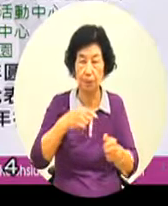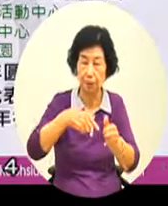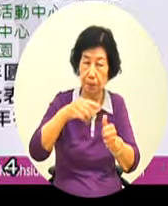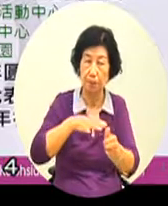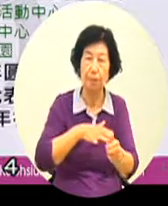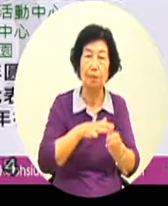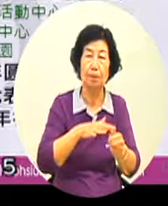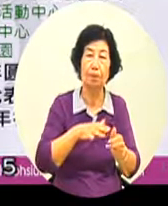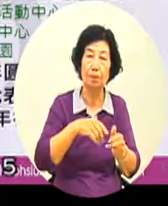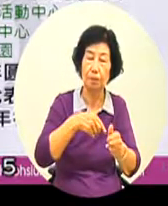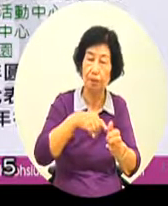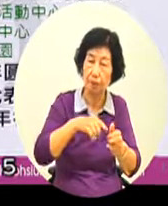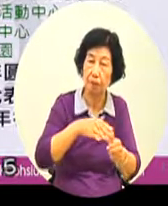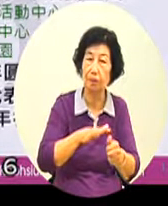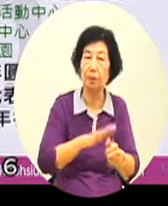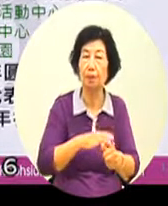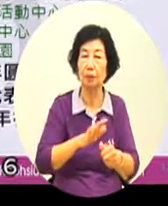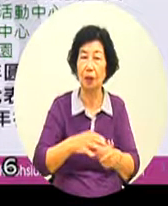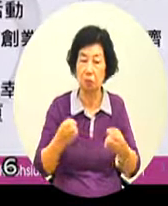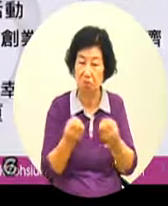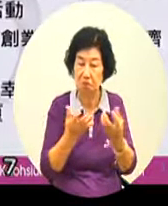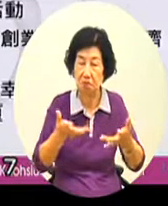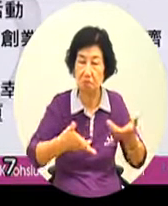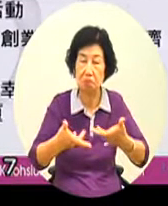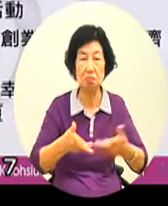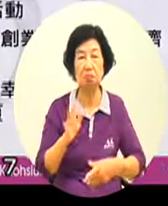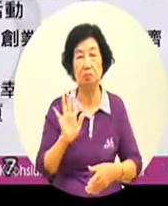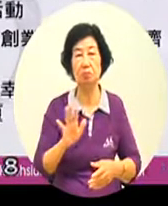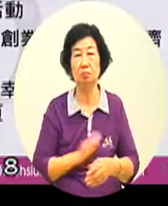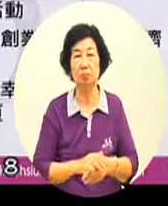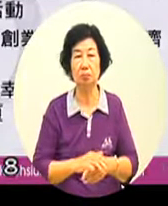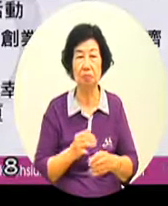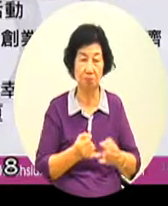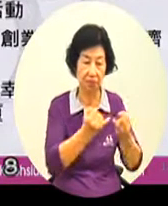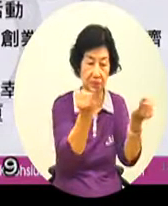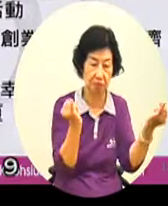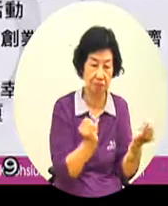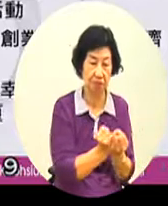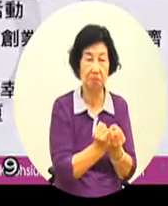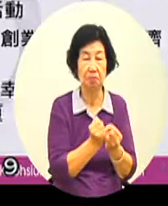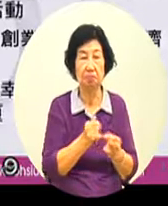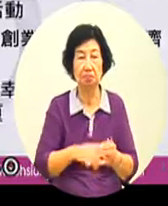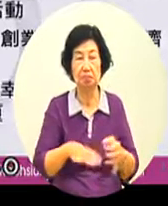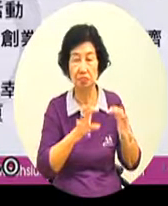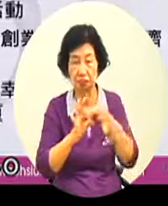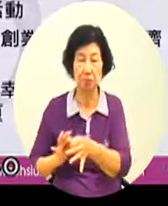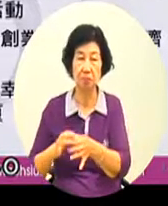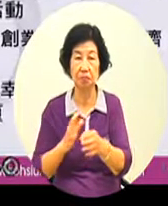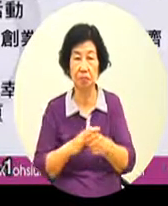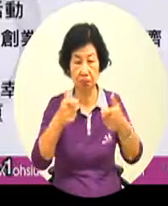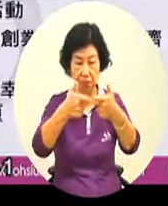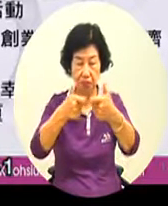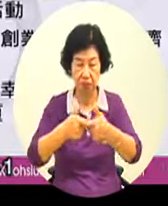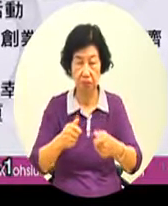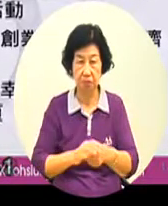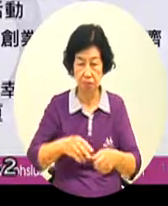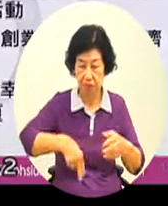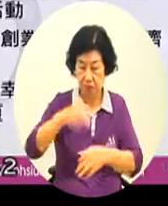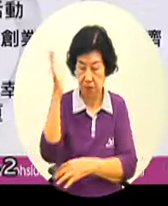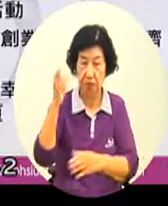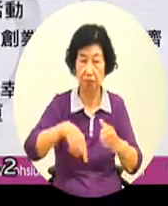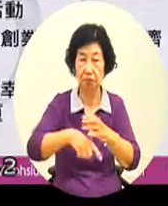益的发生。那针对妇女的部分，我们持续配合行政院以及全